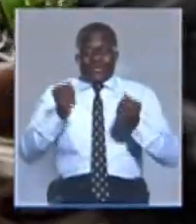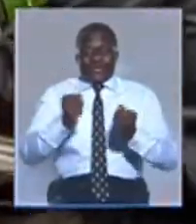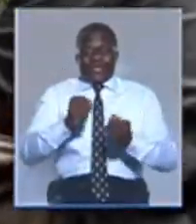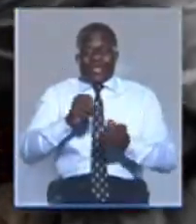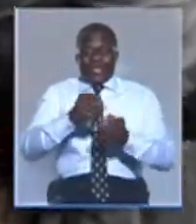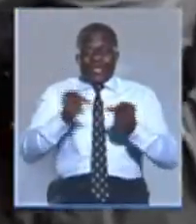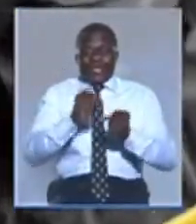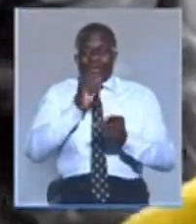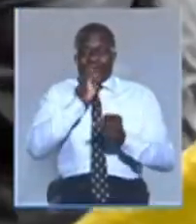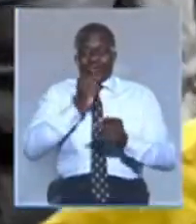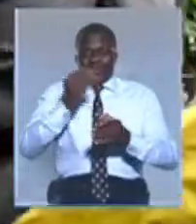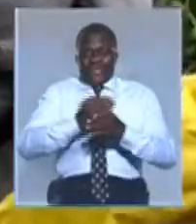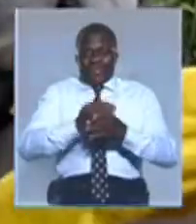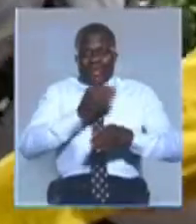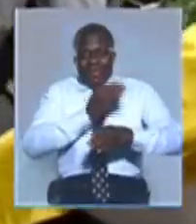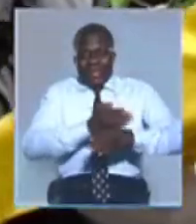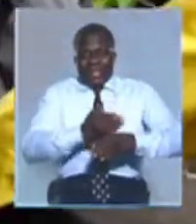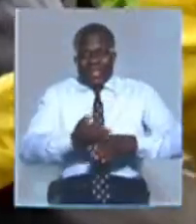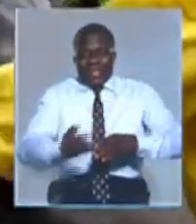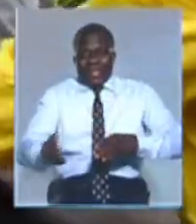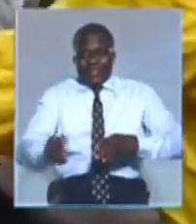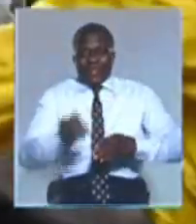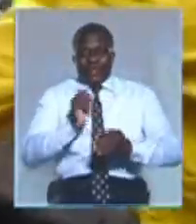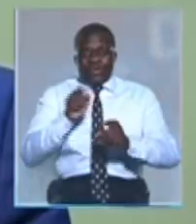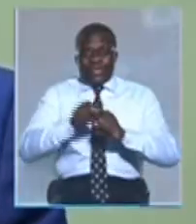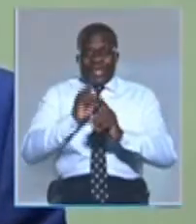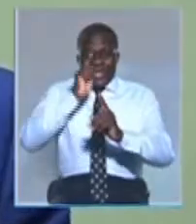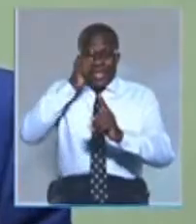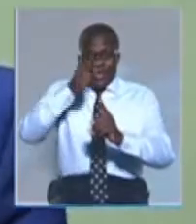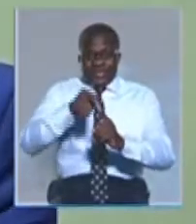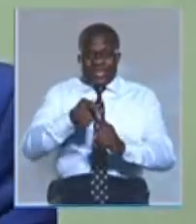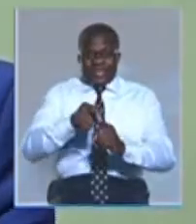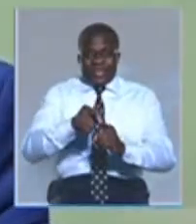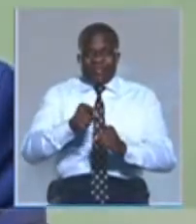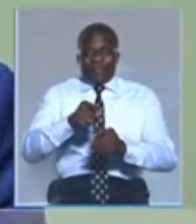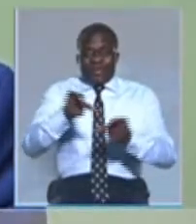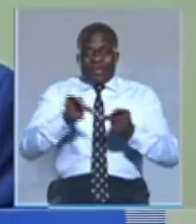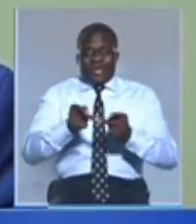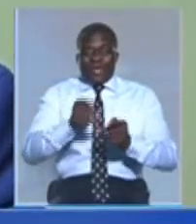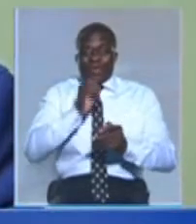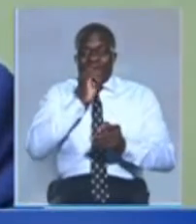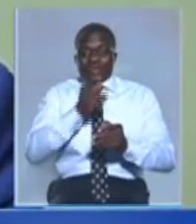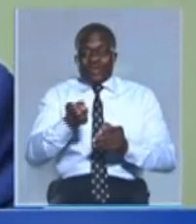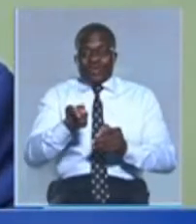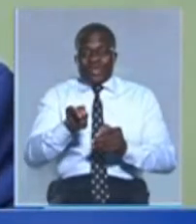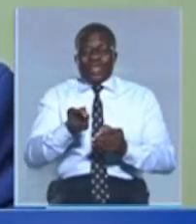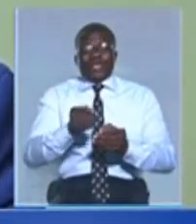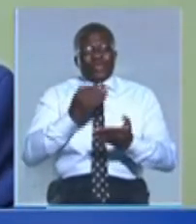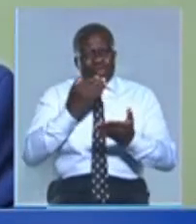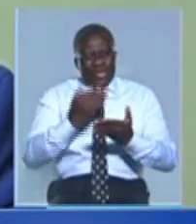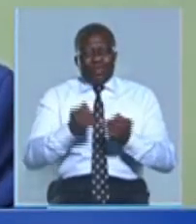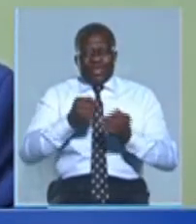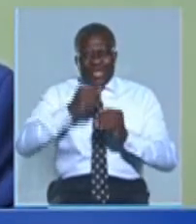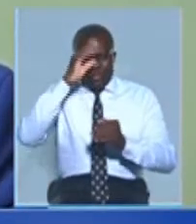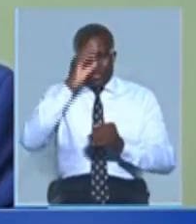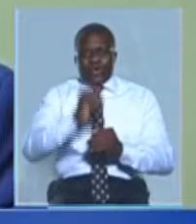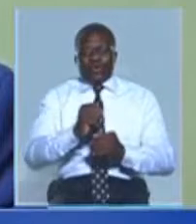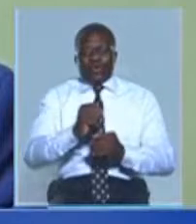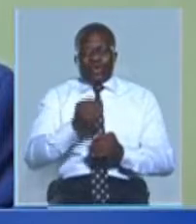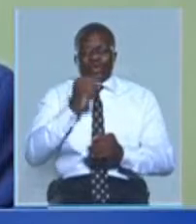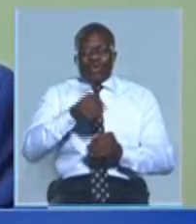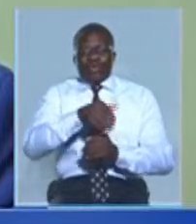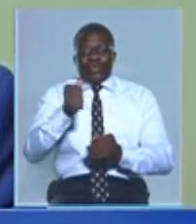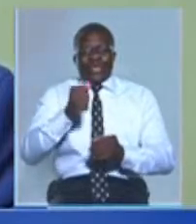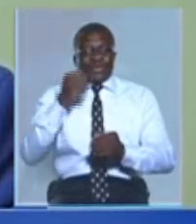humides menacées par la dégradation, tel est l'objectif. Les zones humides sont donc très vitales pour l'homme, pour les